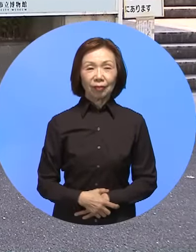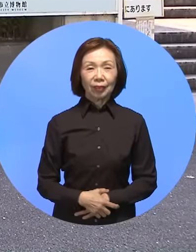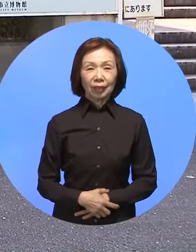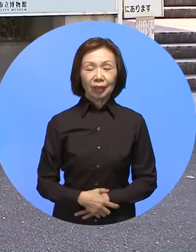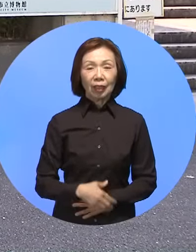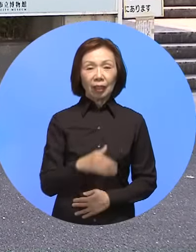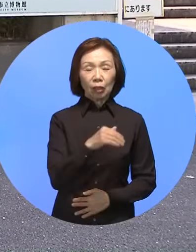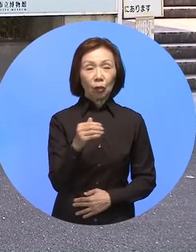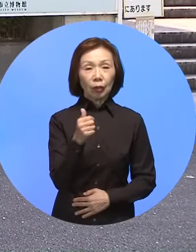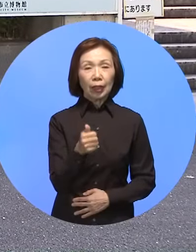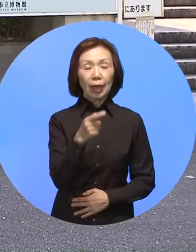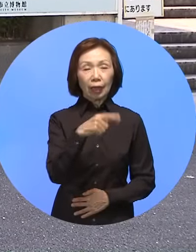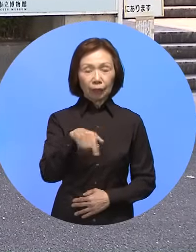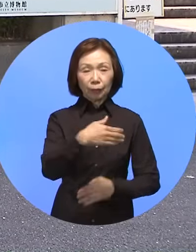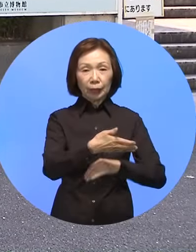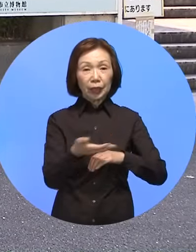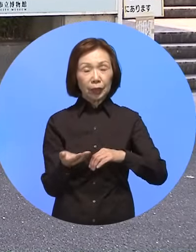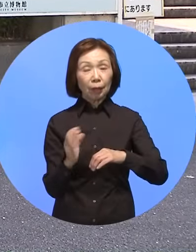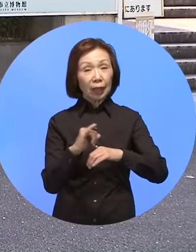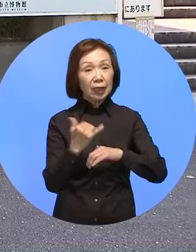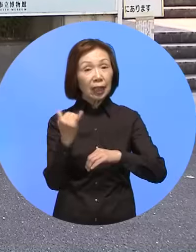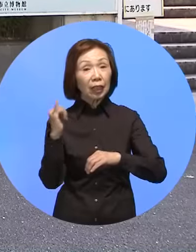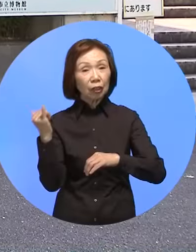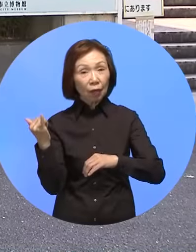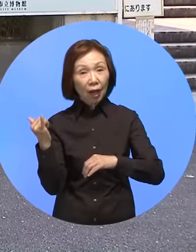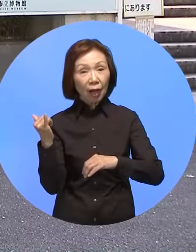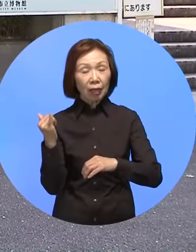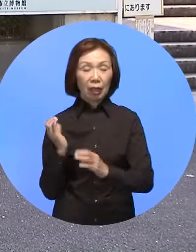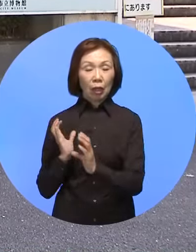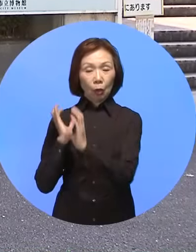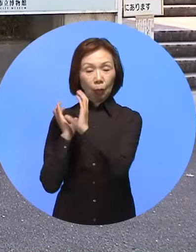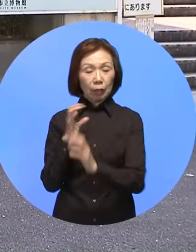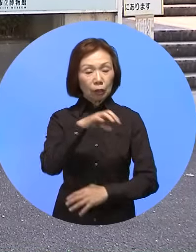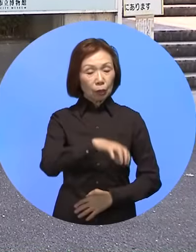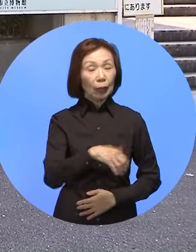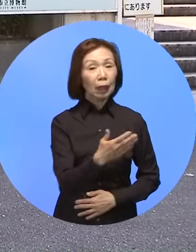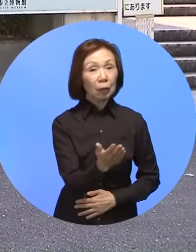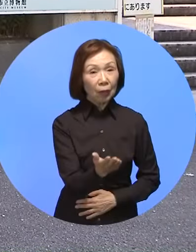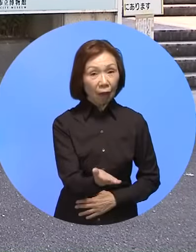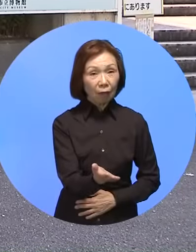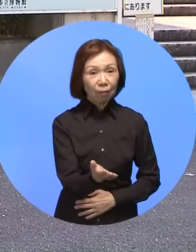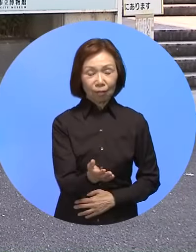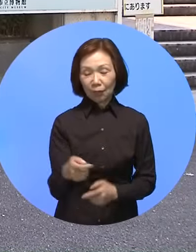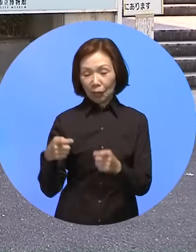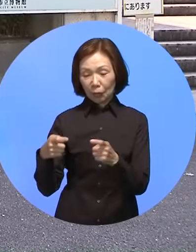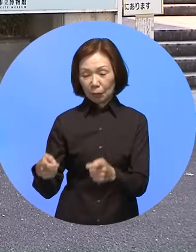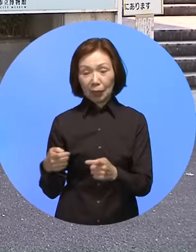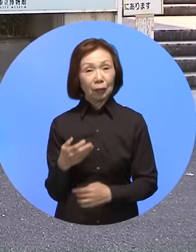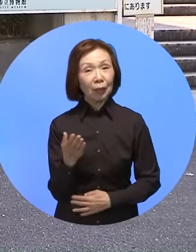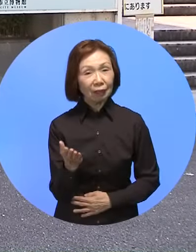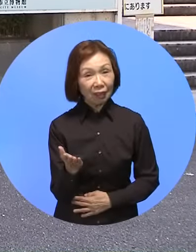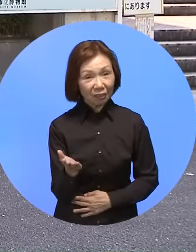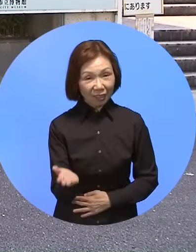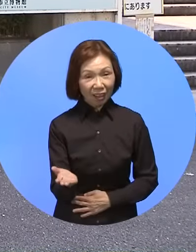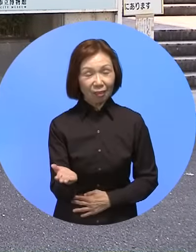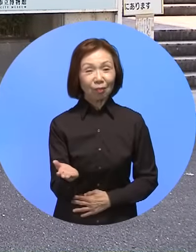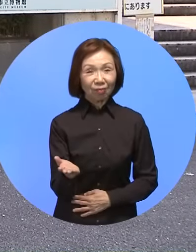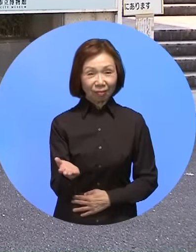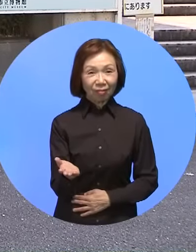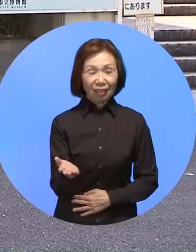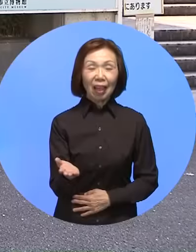このようにボタン島移籍は古代の斎場だったのではないかという説と保護台のみなどではないかという説があり